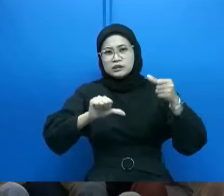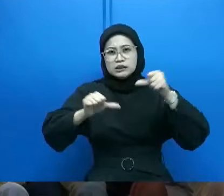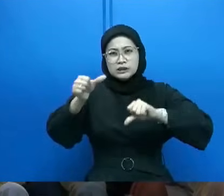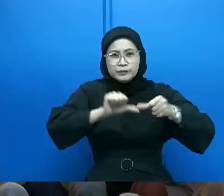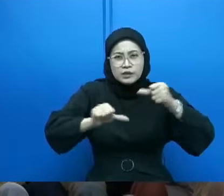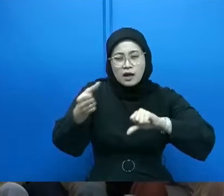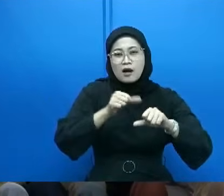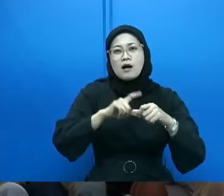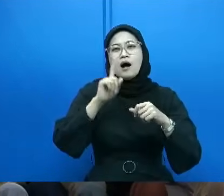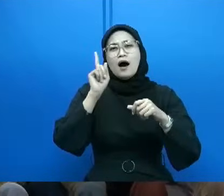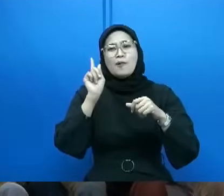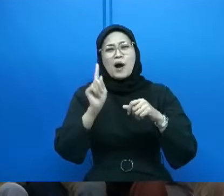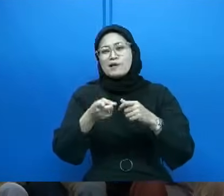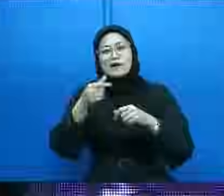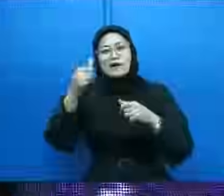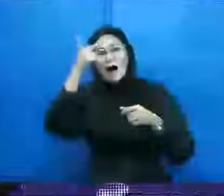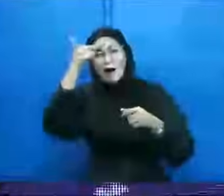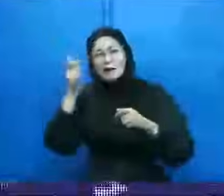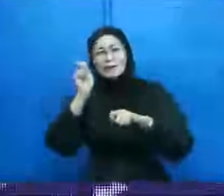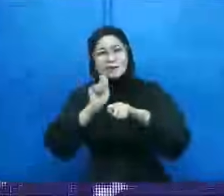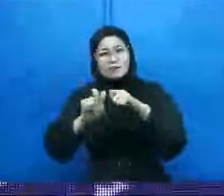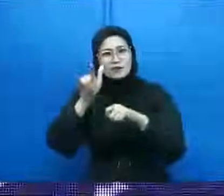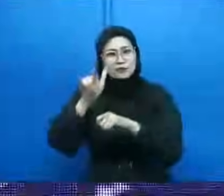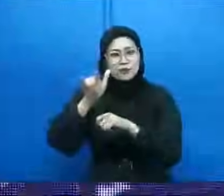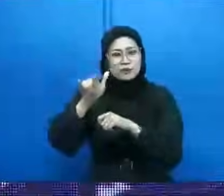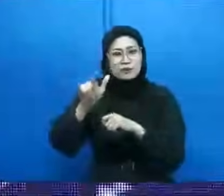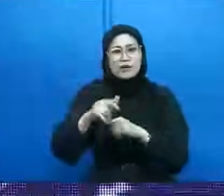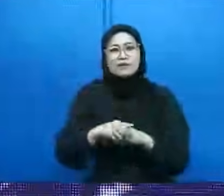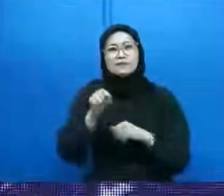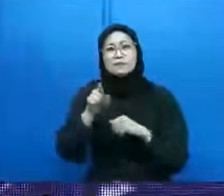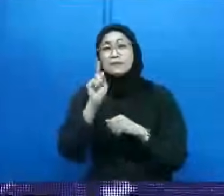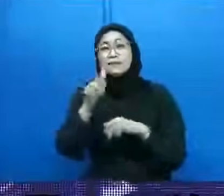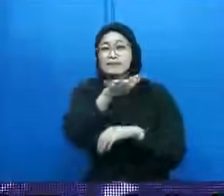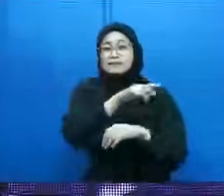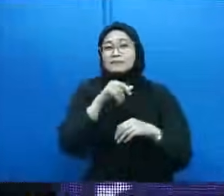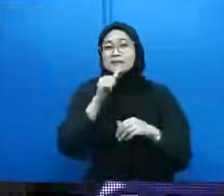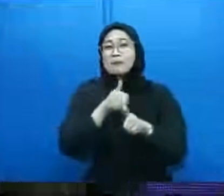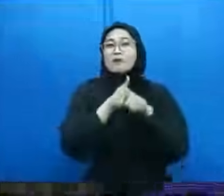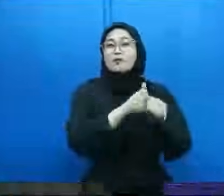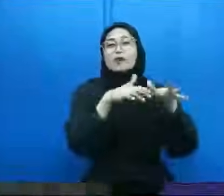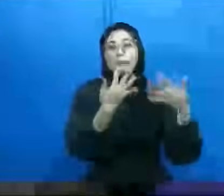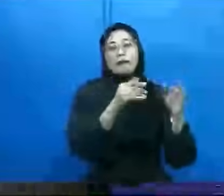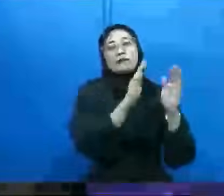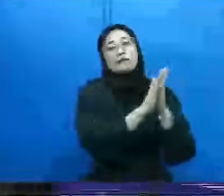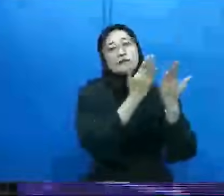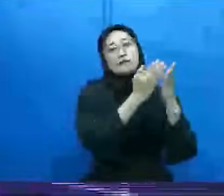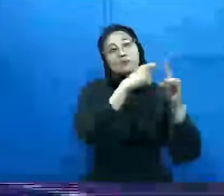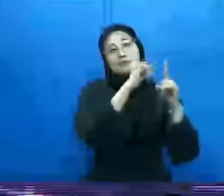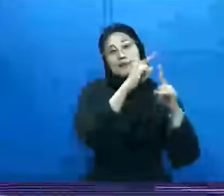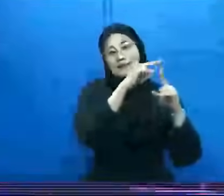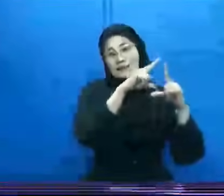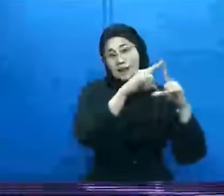Tentang prototipe pesawat terbang. Semua kumpul. Dari mana? Kitabul Ilmi. Anda yang ibu rumah tangga, buka Kitabul